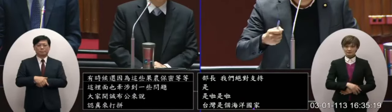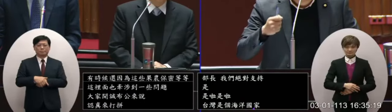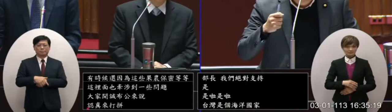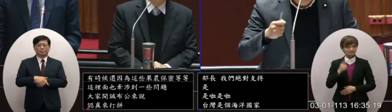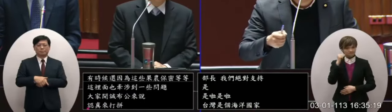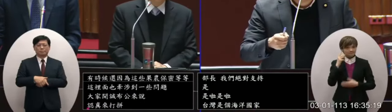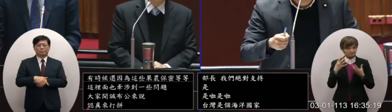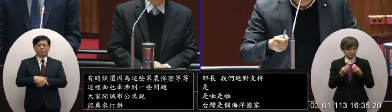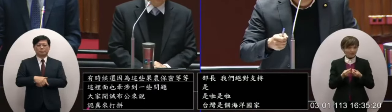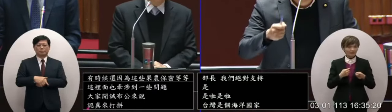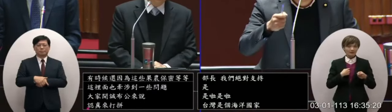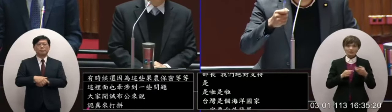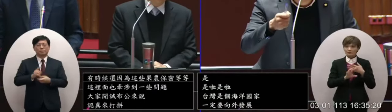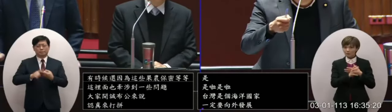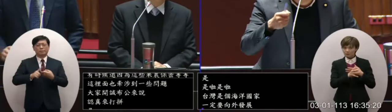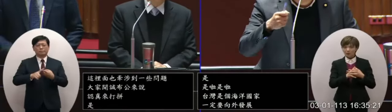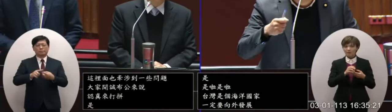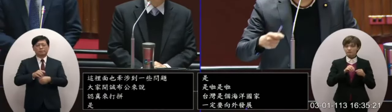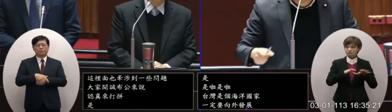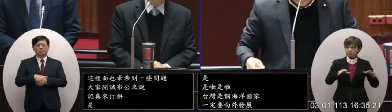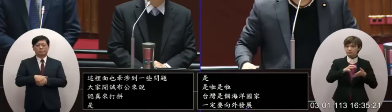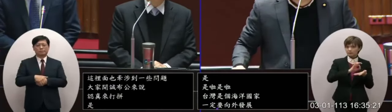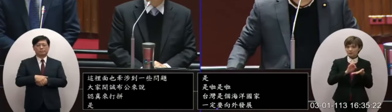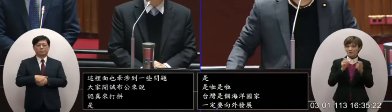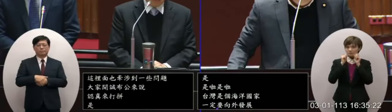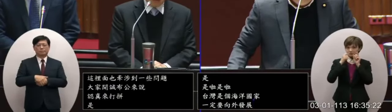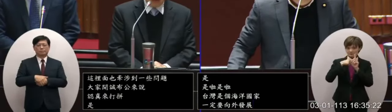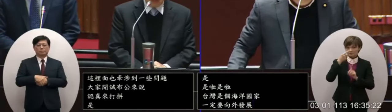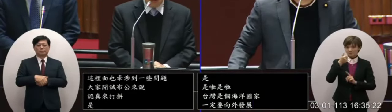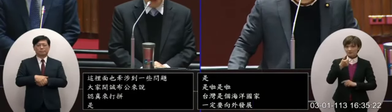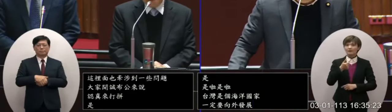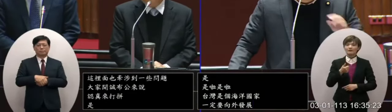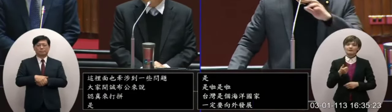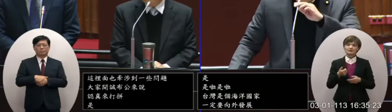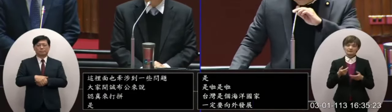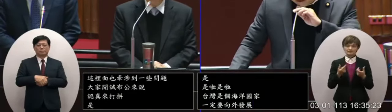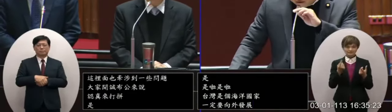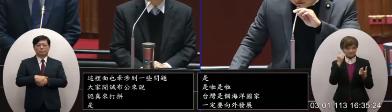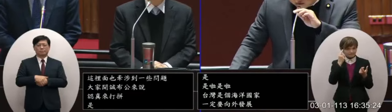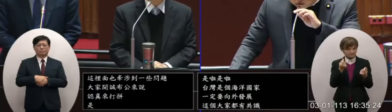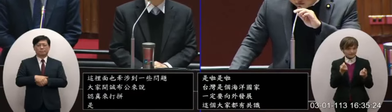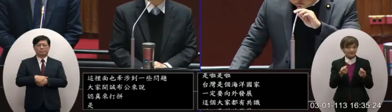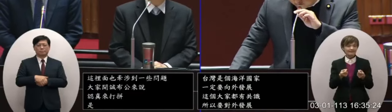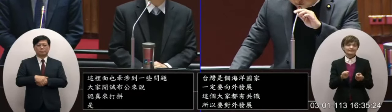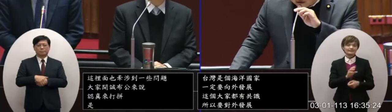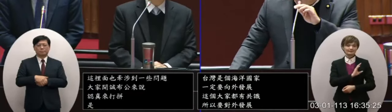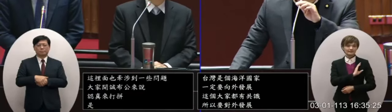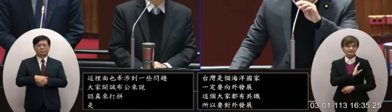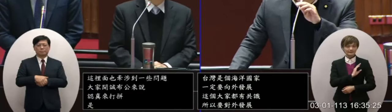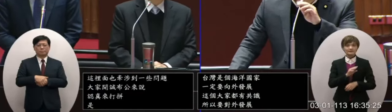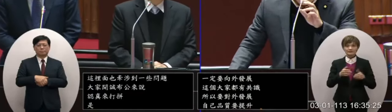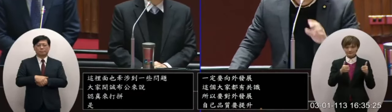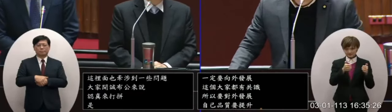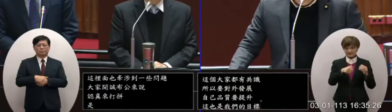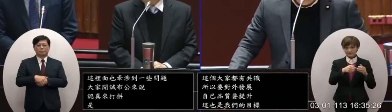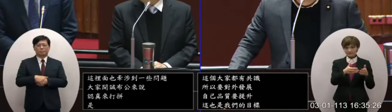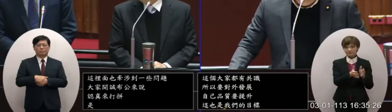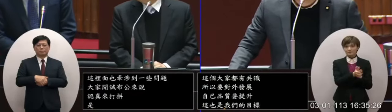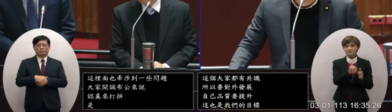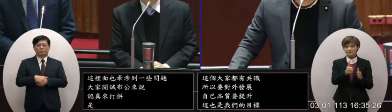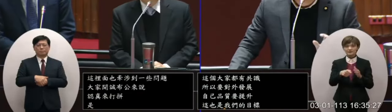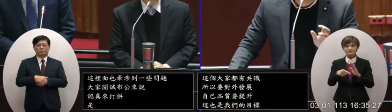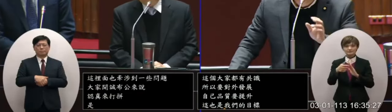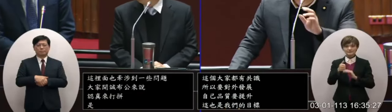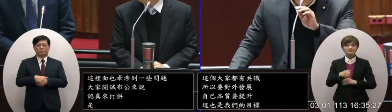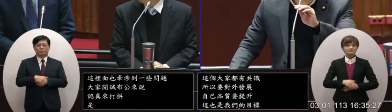质要提升，这个也是我们努力的目标。也谢谢部长，也谢谢院长哈、哦。OK， 那接下来我们就谈第二个长